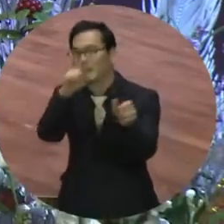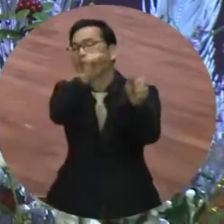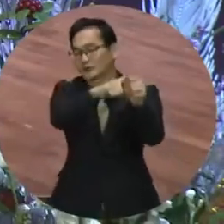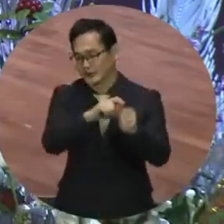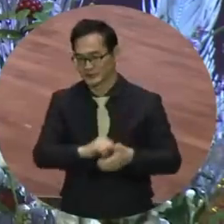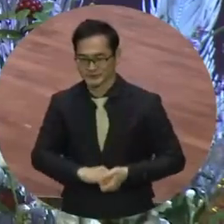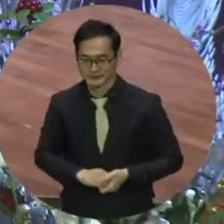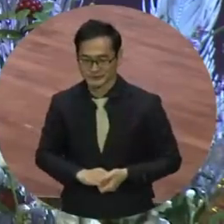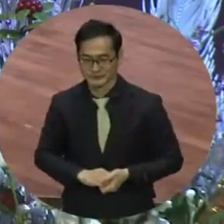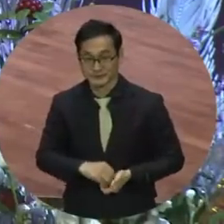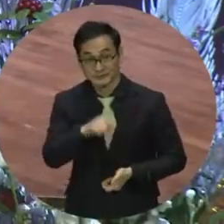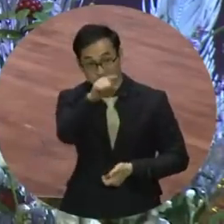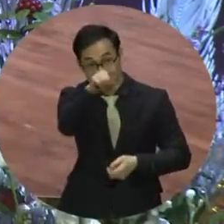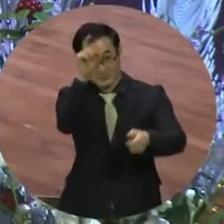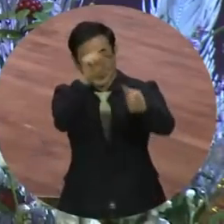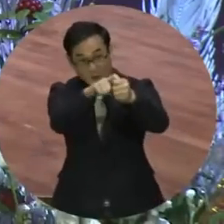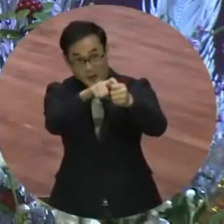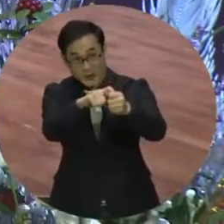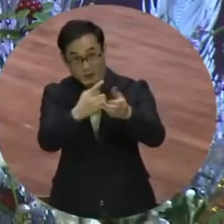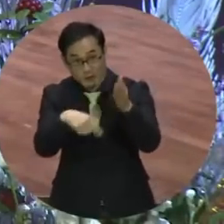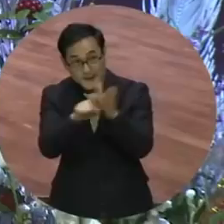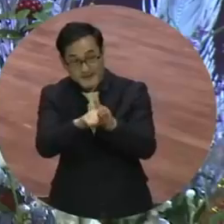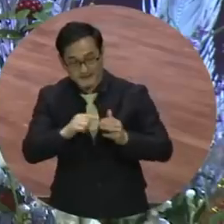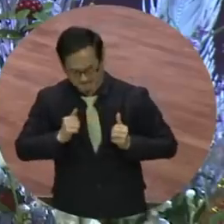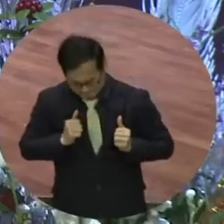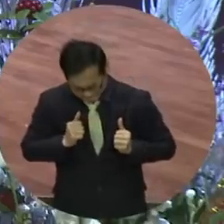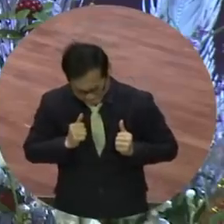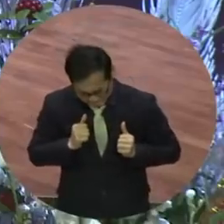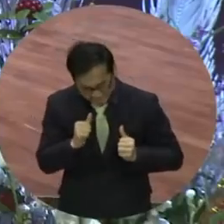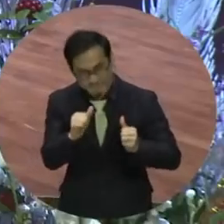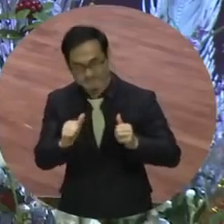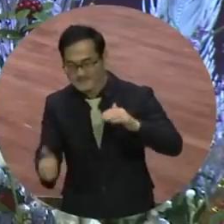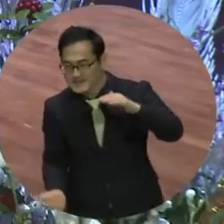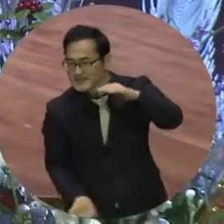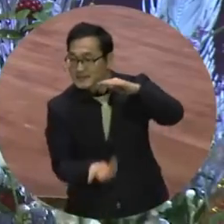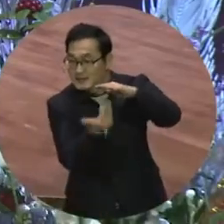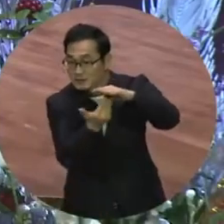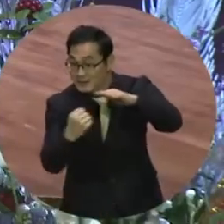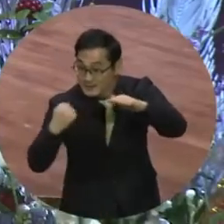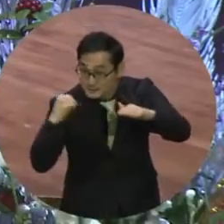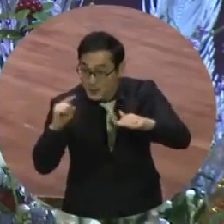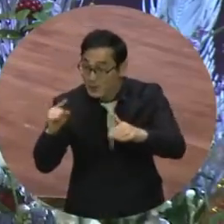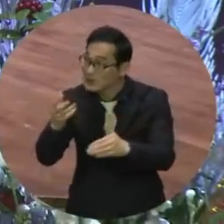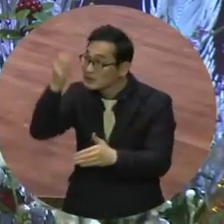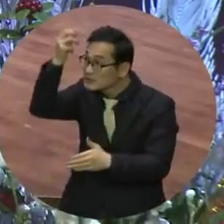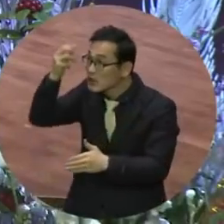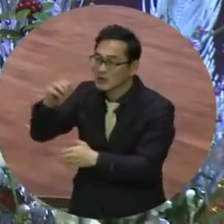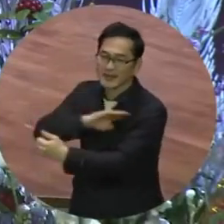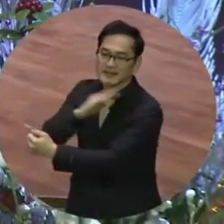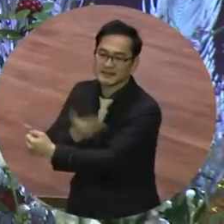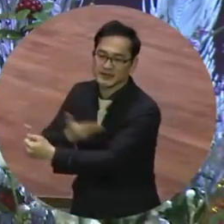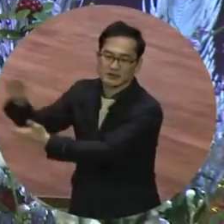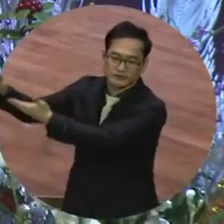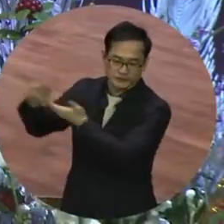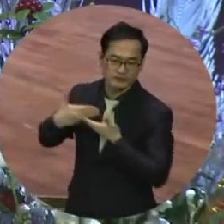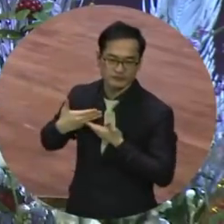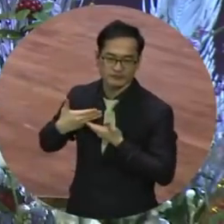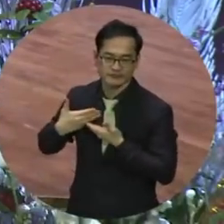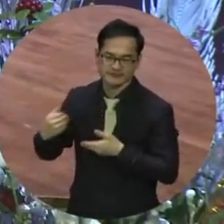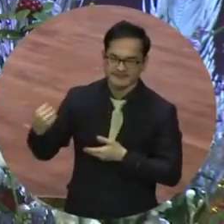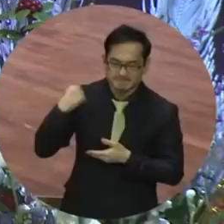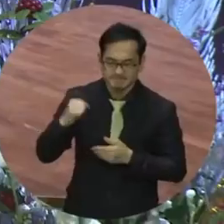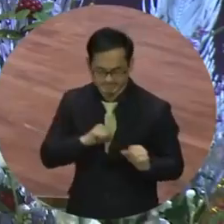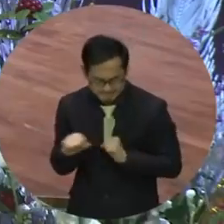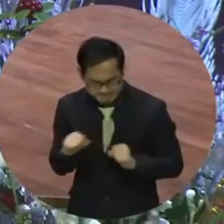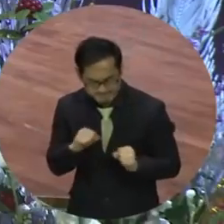그것을 성취하는 힘이 어디서 나오는가? 주의 영, 성령의 능력입니다. 성령의